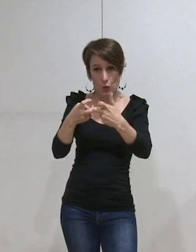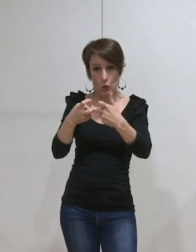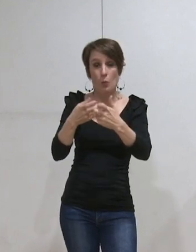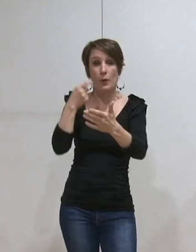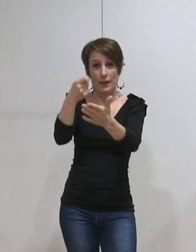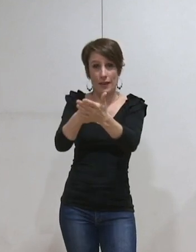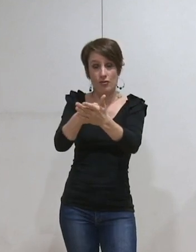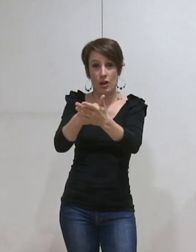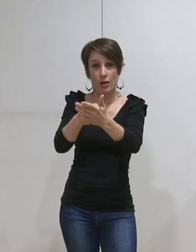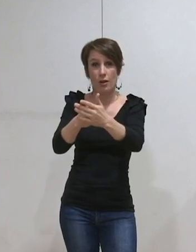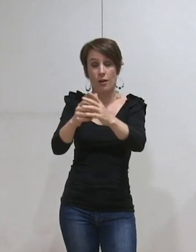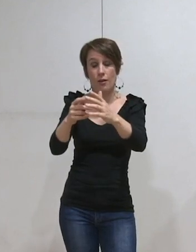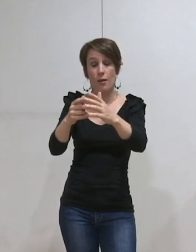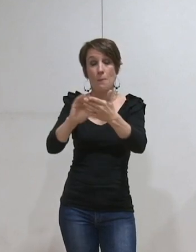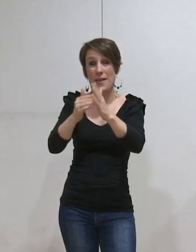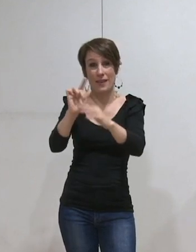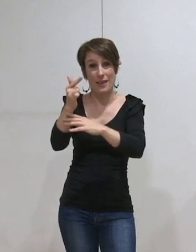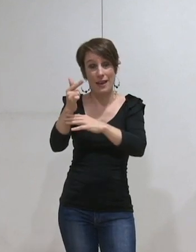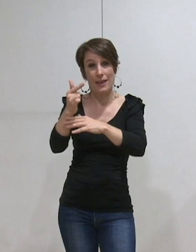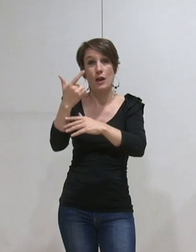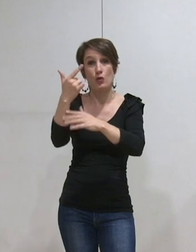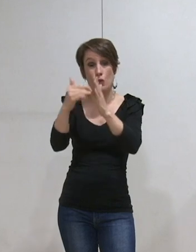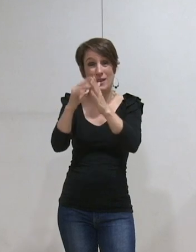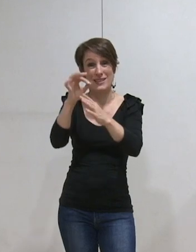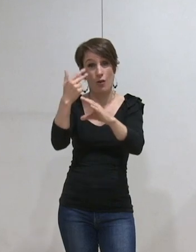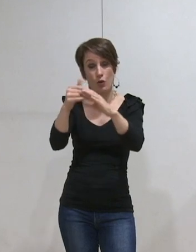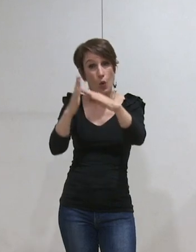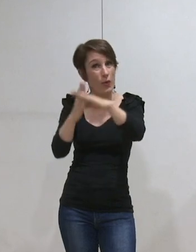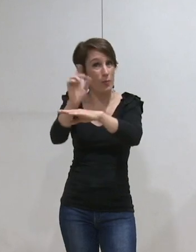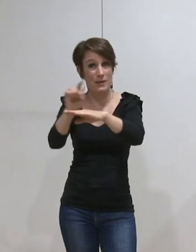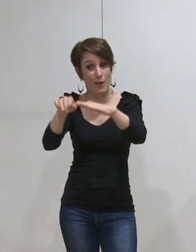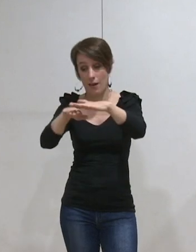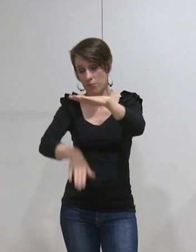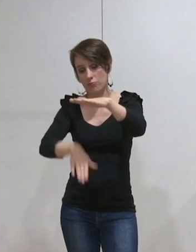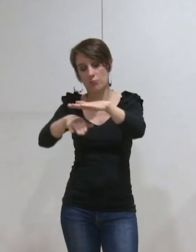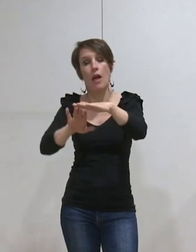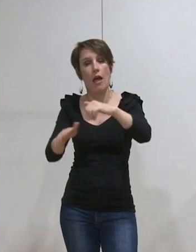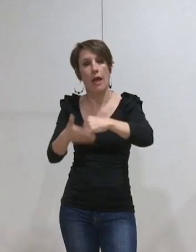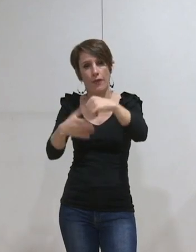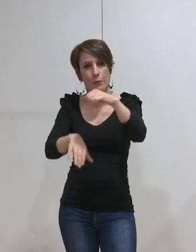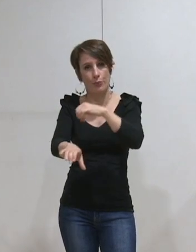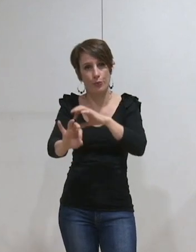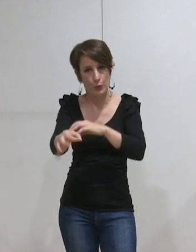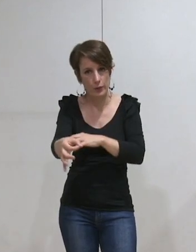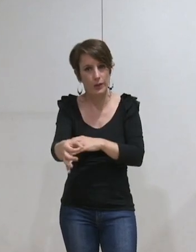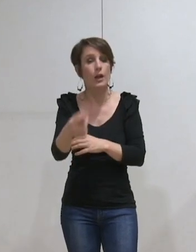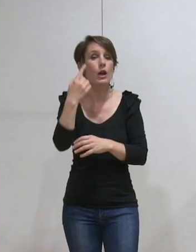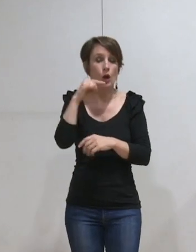2050 € pour des logements de typologie